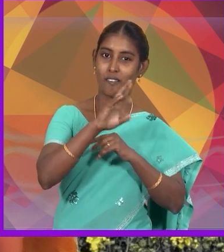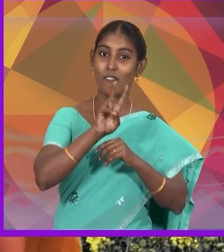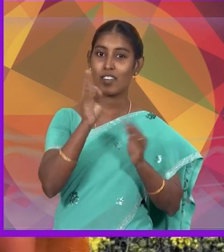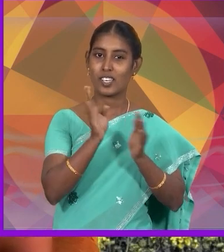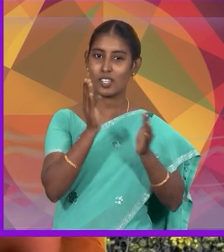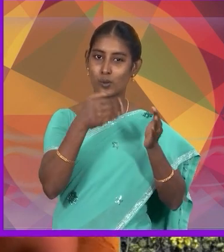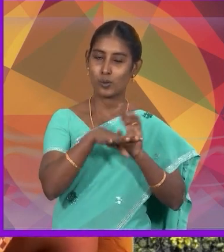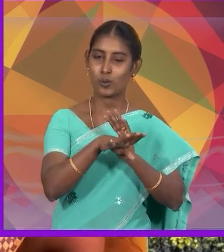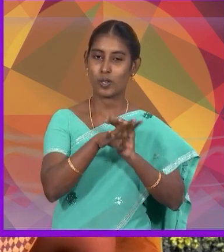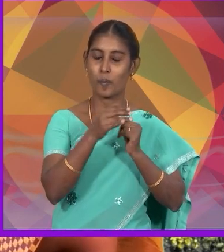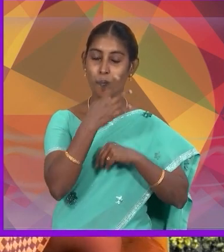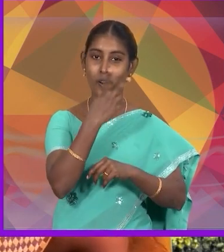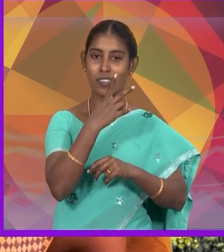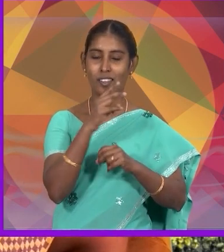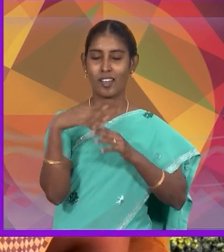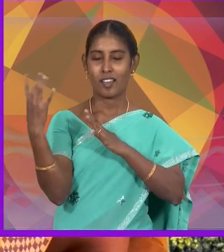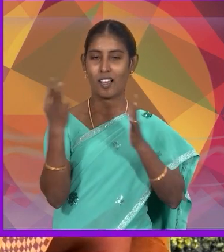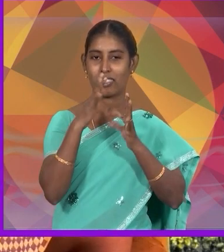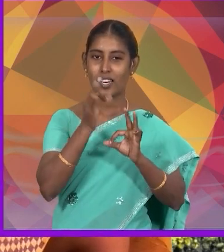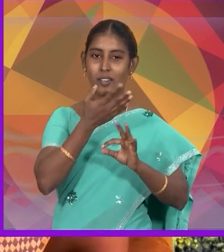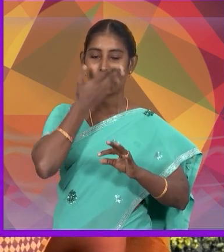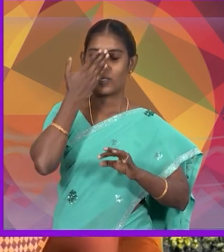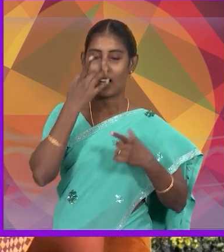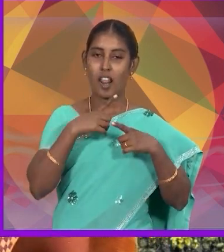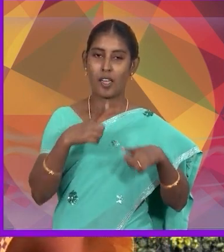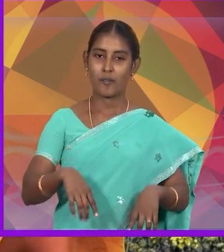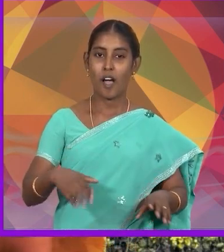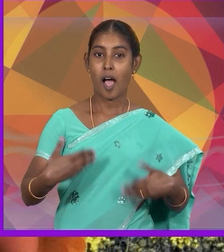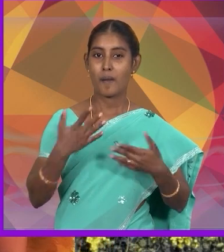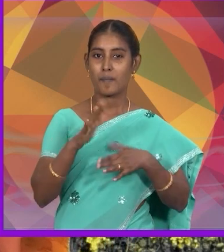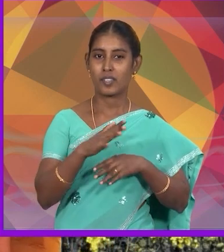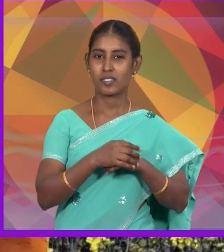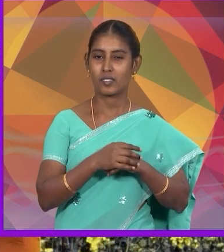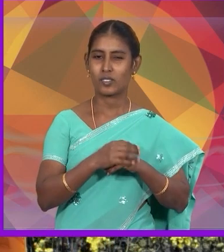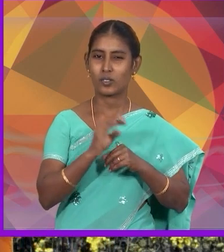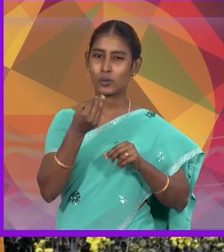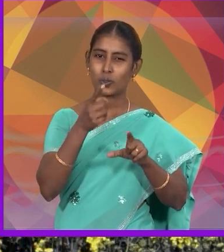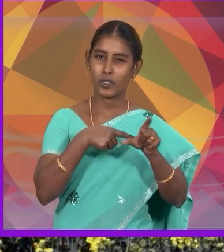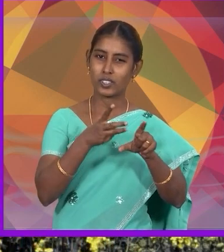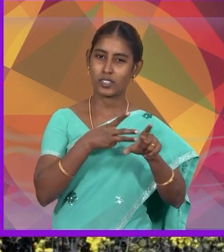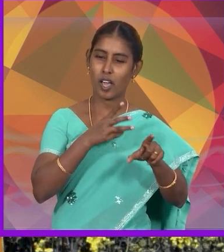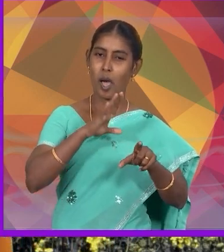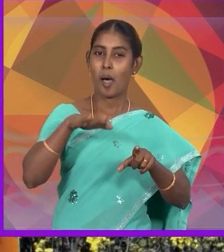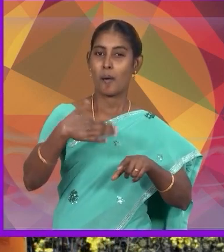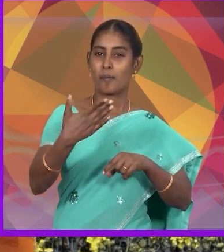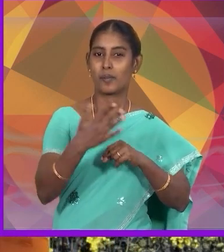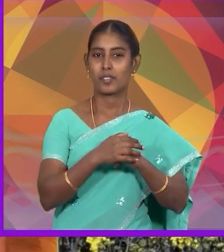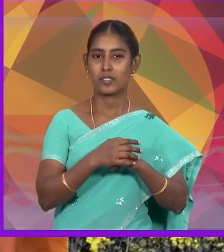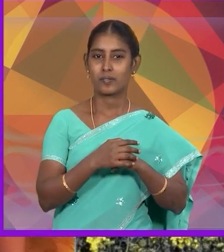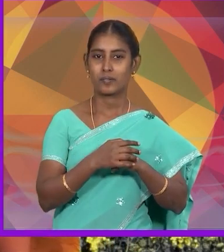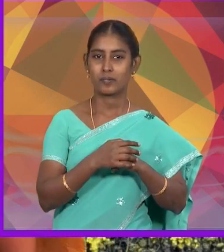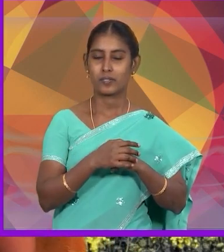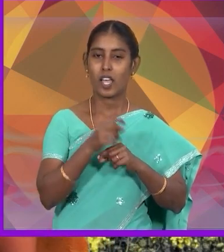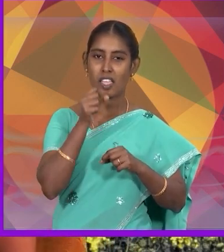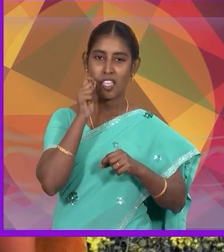கிராமத்துல சந்தோஷமா இருக்கலாம், இயற்கை காற்றை சுவாசிக்கலாம்னு நினைச்சிட்டு இருக்காரு. இன்னும் கொஞ்சம் காலங்கள் ஆனவங்க, வருடங்கள் ஆனவங்கன்னா என்ன